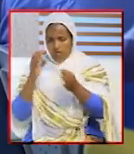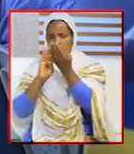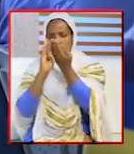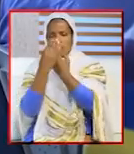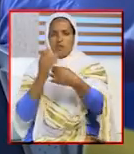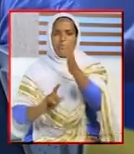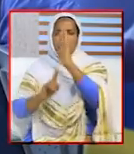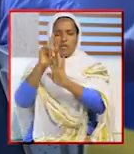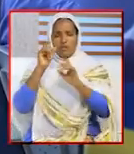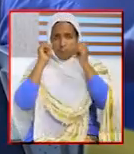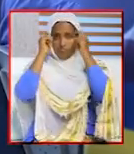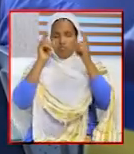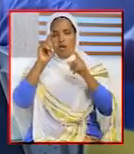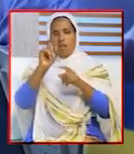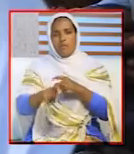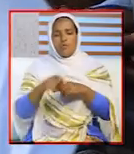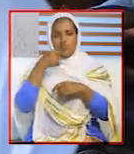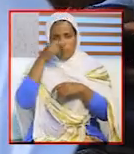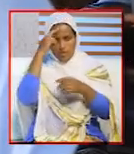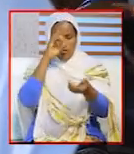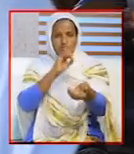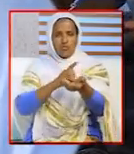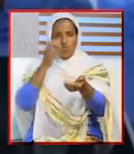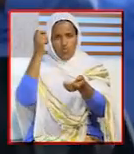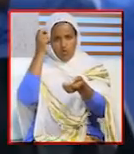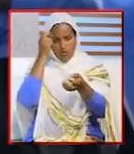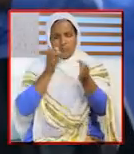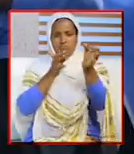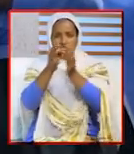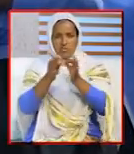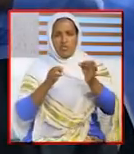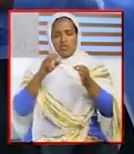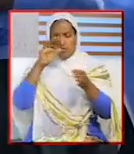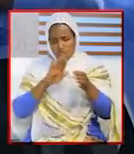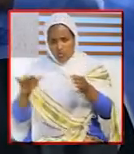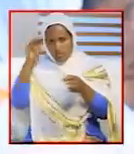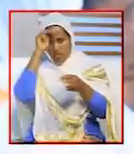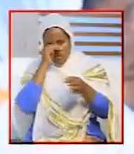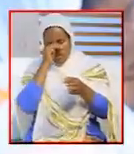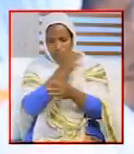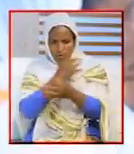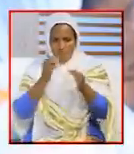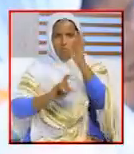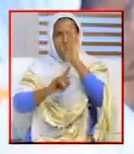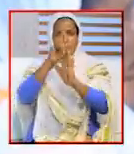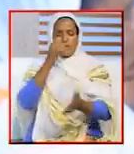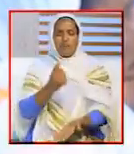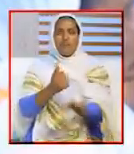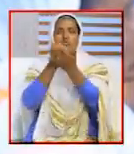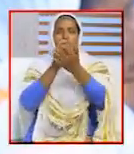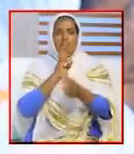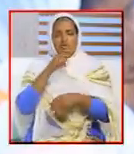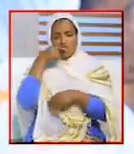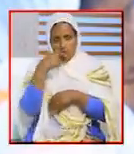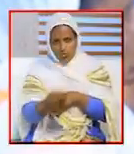ለማሳደግ መትጋት ይጠበቅባቸዋል በማለት ዶክተር ወሰን ገልጸው ልጆችን በጥበብና በመውገስ ለማሳደግ የሚረዱ